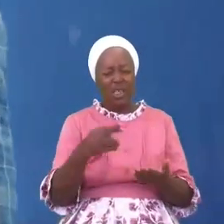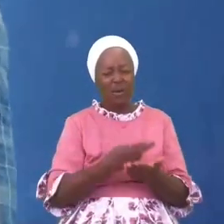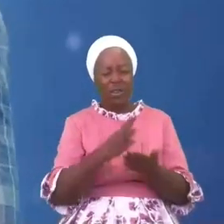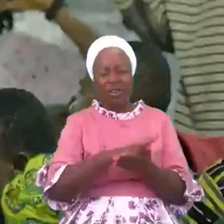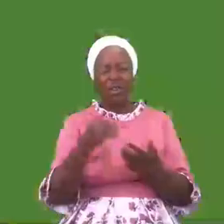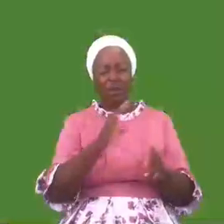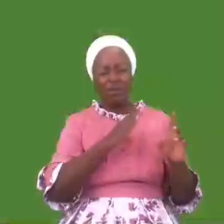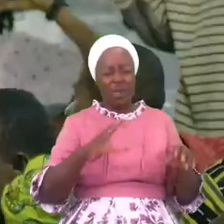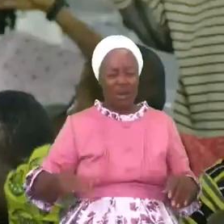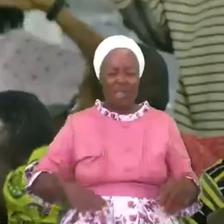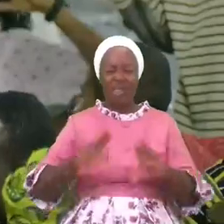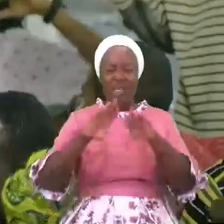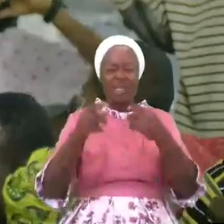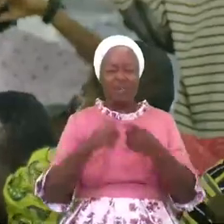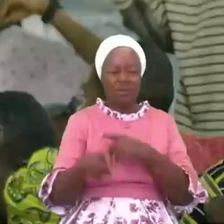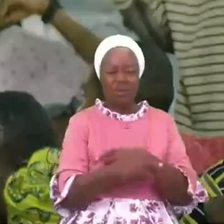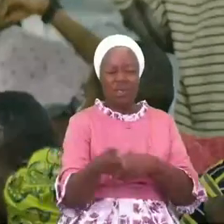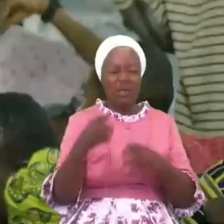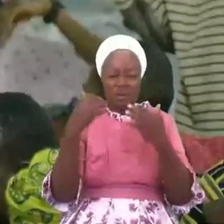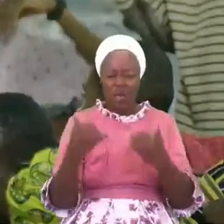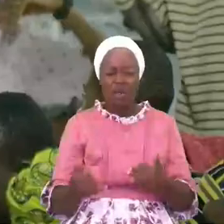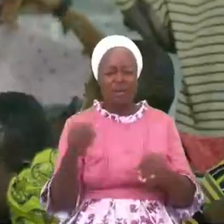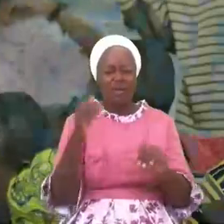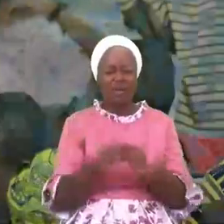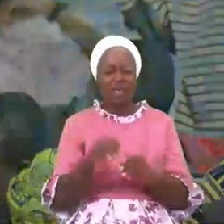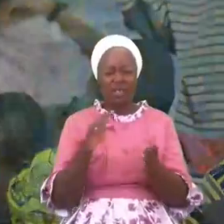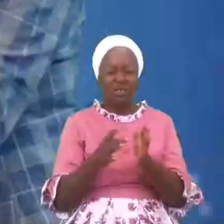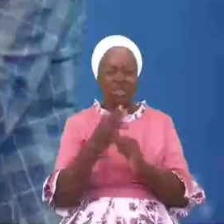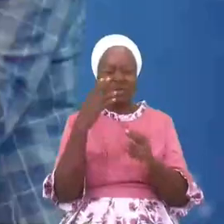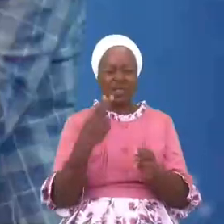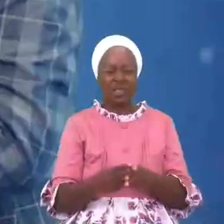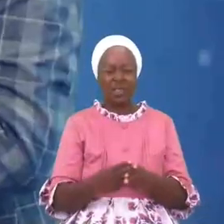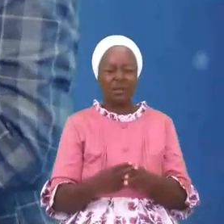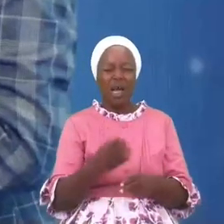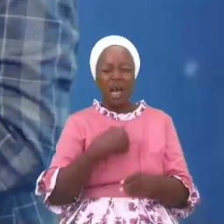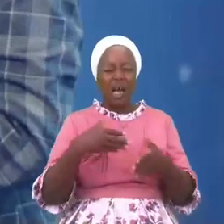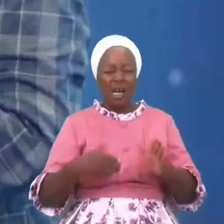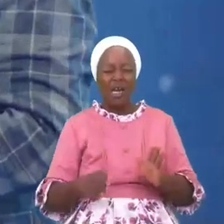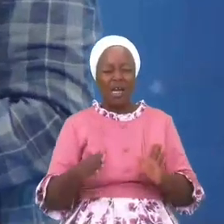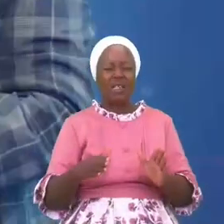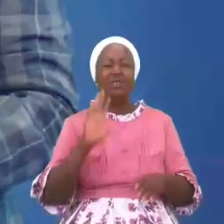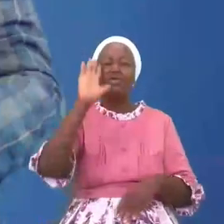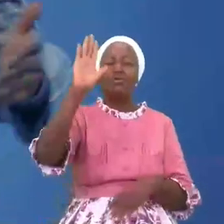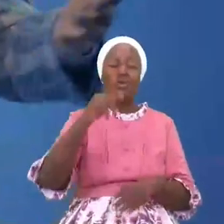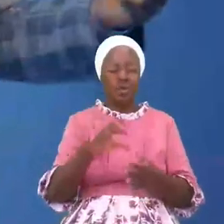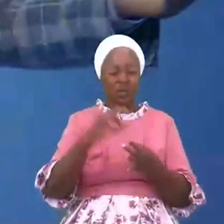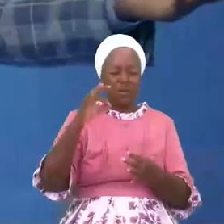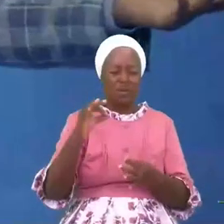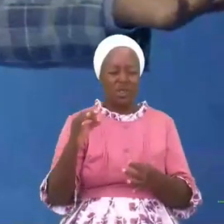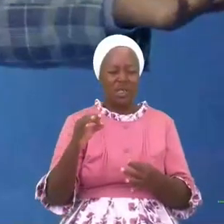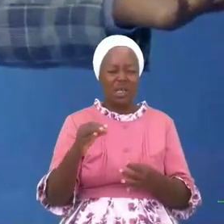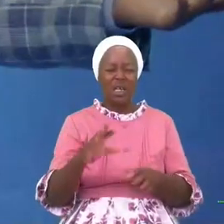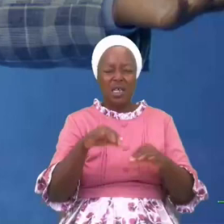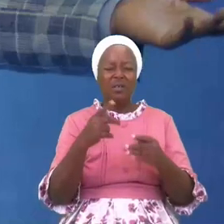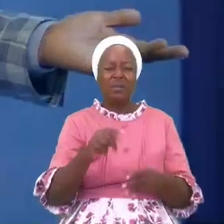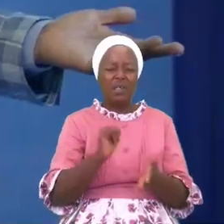Christ. Donne-leur cela au nom de Jésus. Et que ton esprit rende